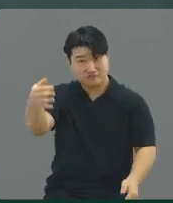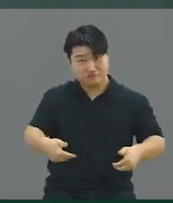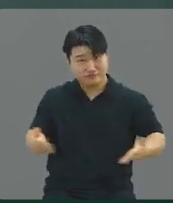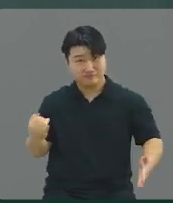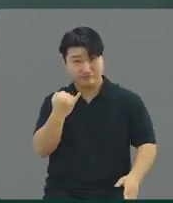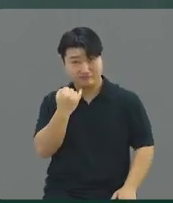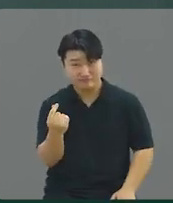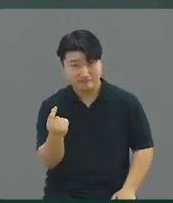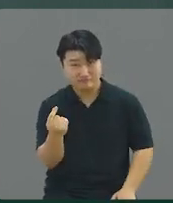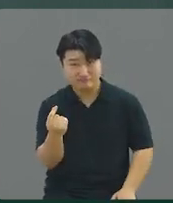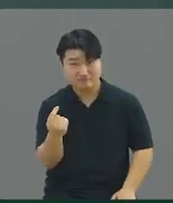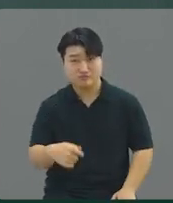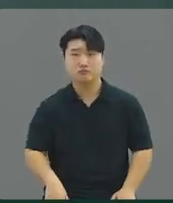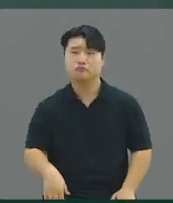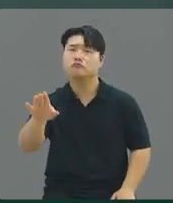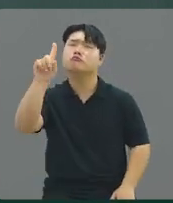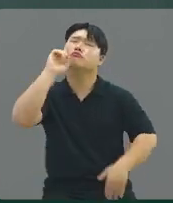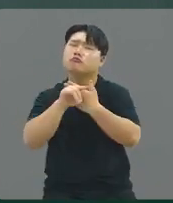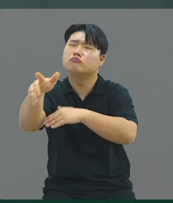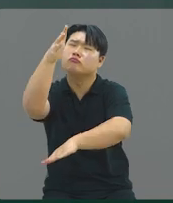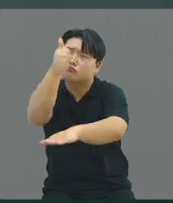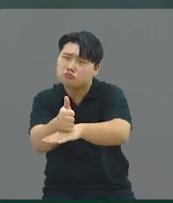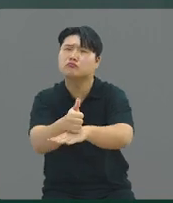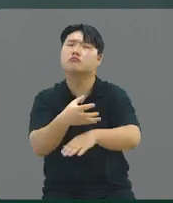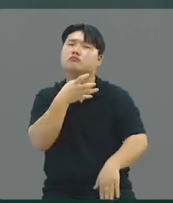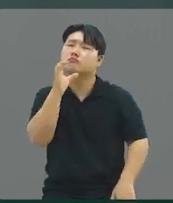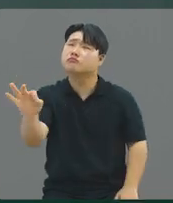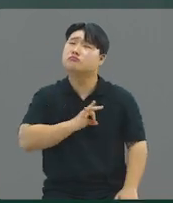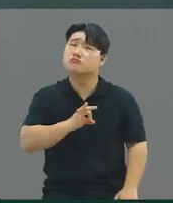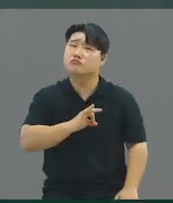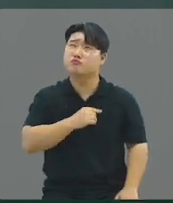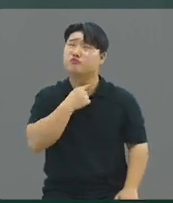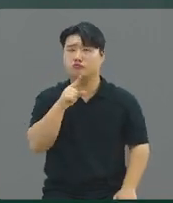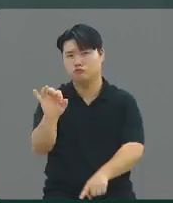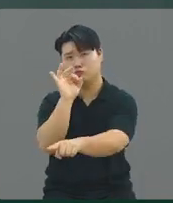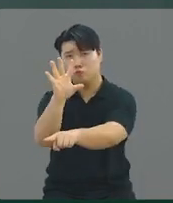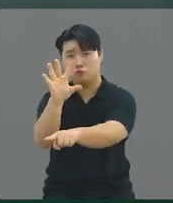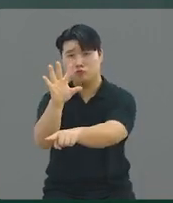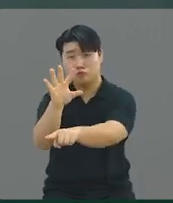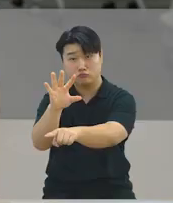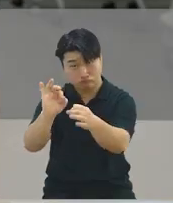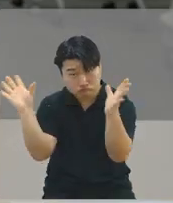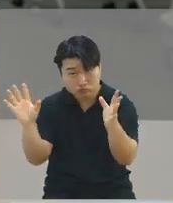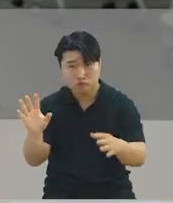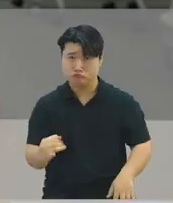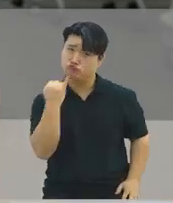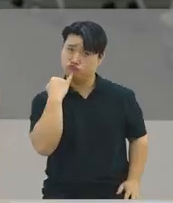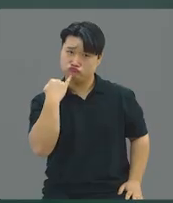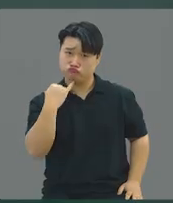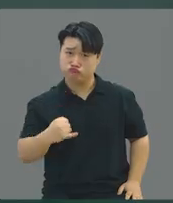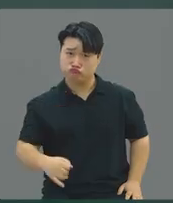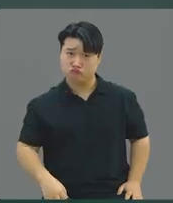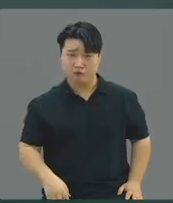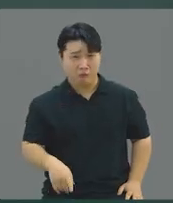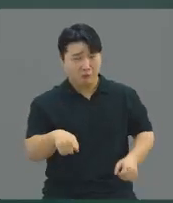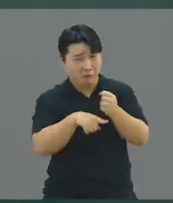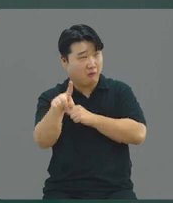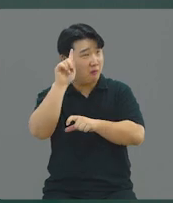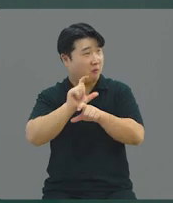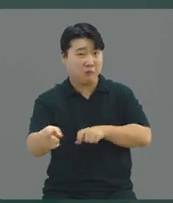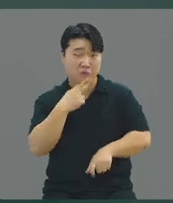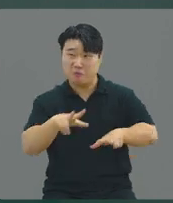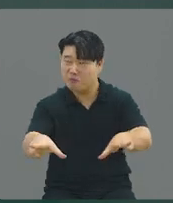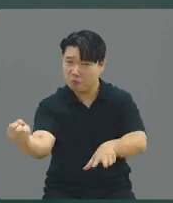내지 않아도 되겠죠? 그럼 저희는 나중에 국민연금을 이제 받을 수 없게 됩니다. 그래도 괜찮으세요? 네, 괜찮아요. 너무 숨도 안